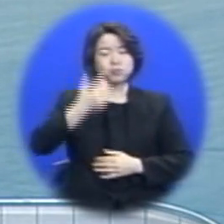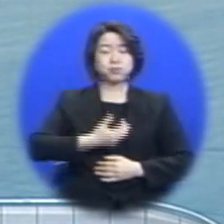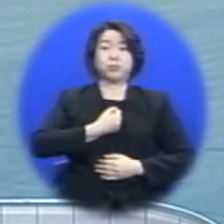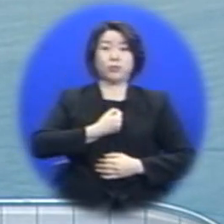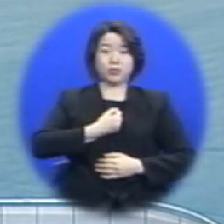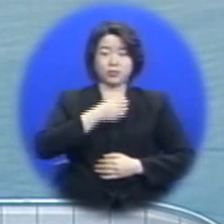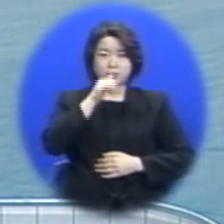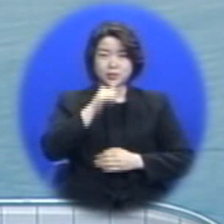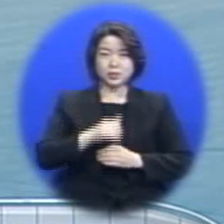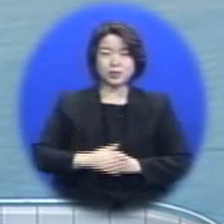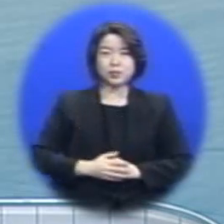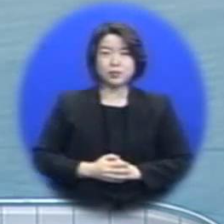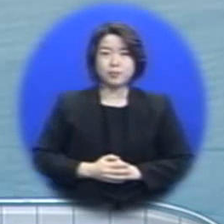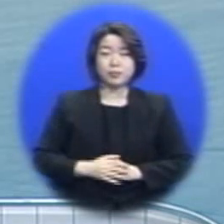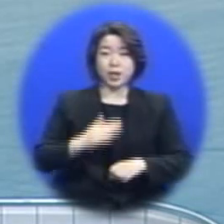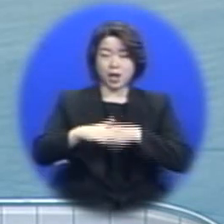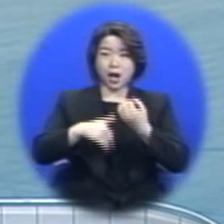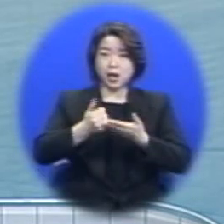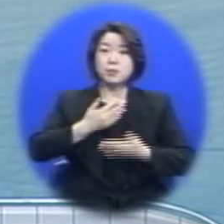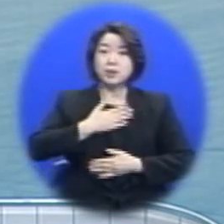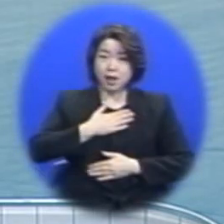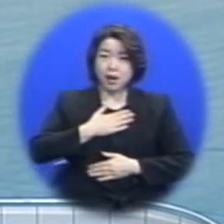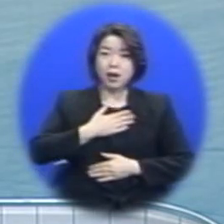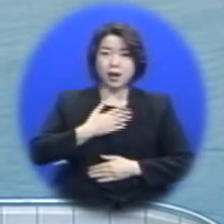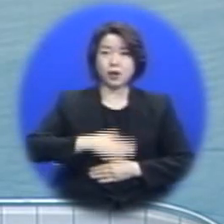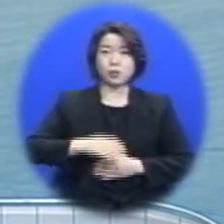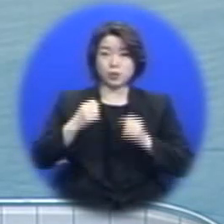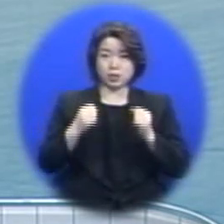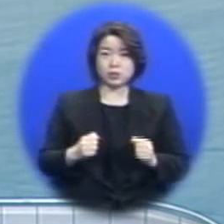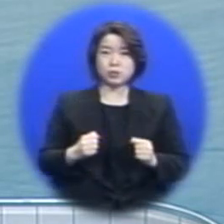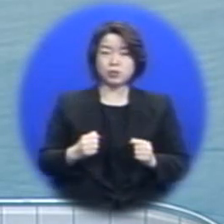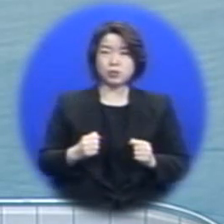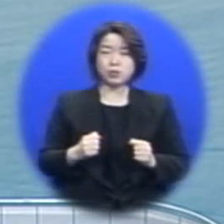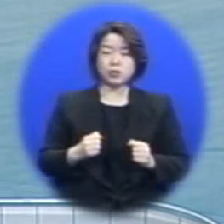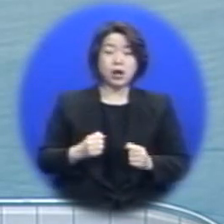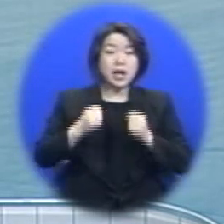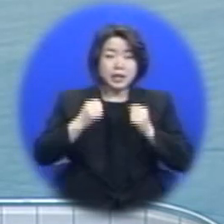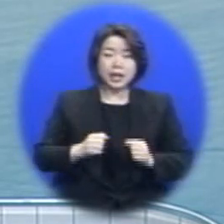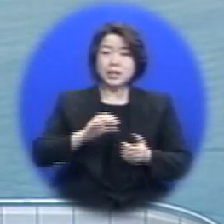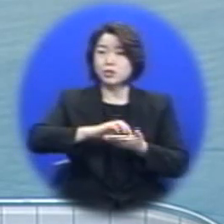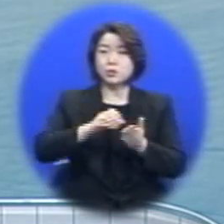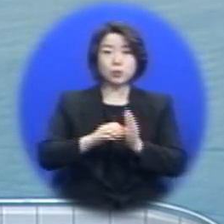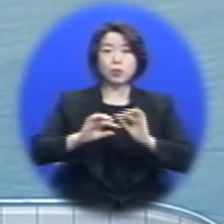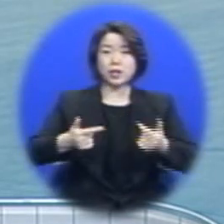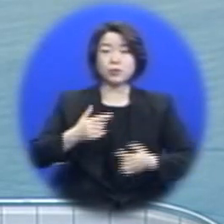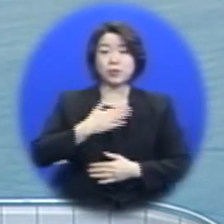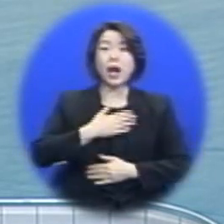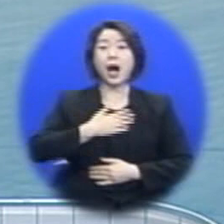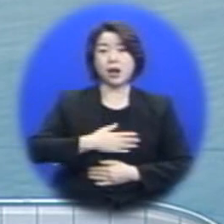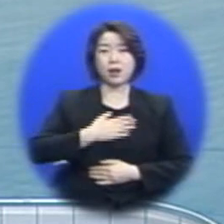받았습니다. 하나님이 나를 알고 계시고 계신 정도가 아니고 나를 알고 계시고 나에게